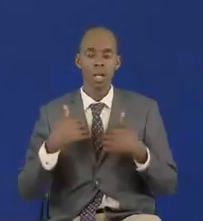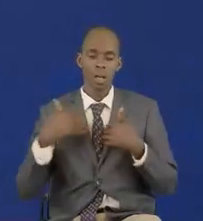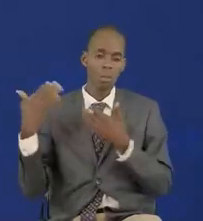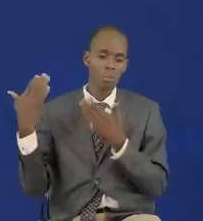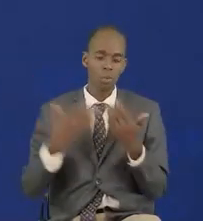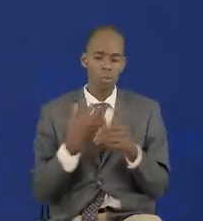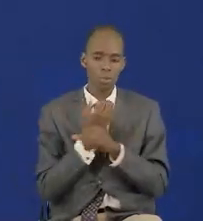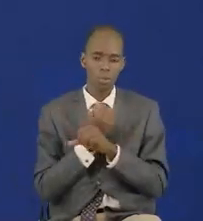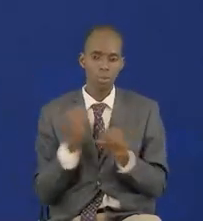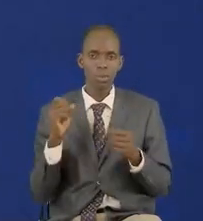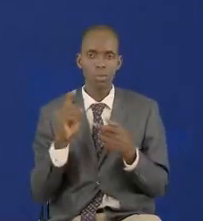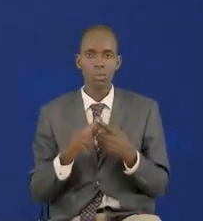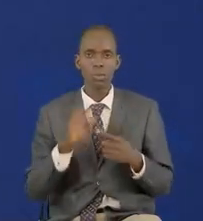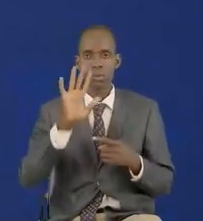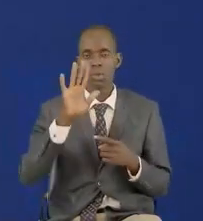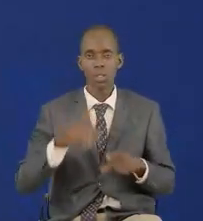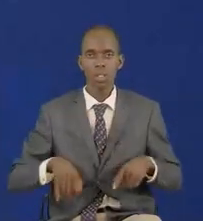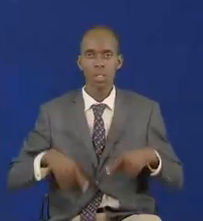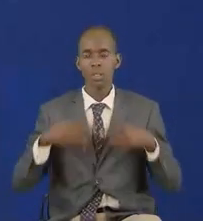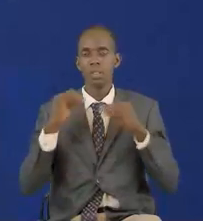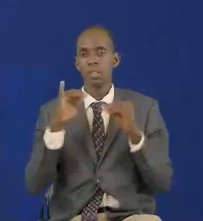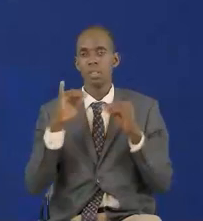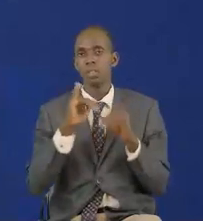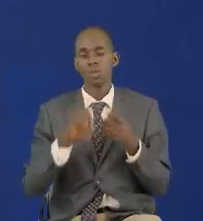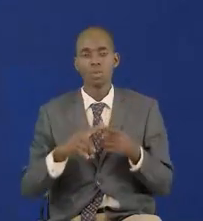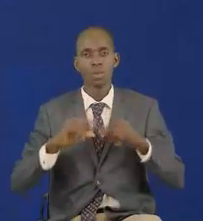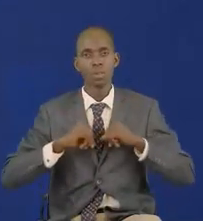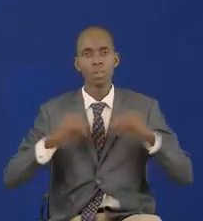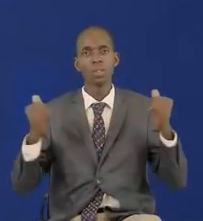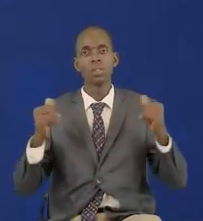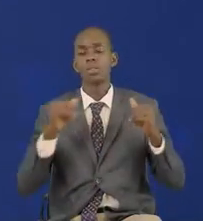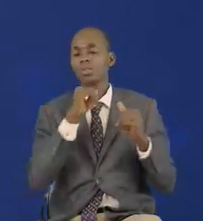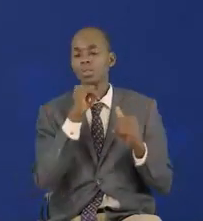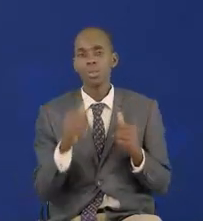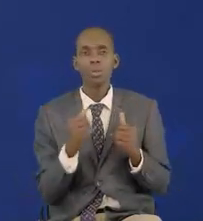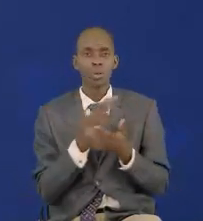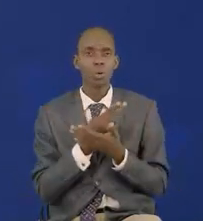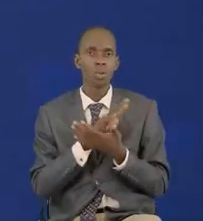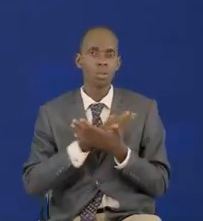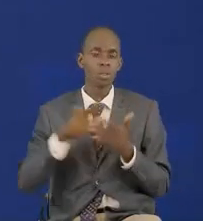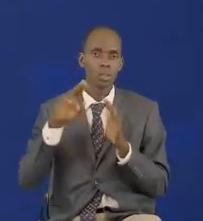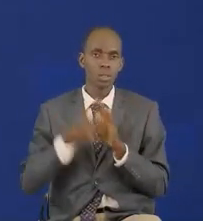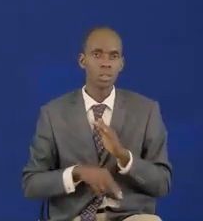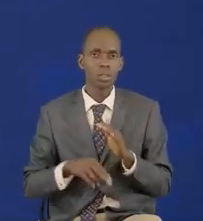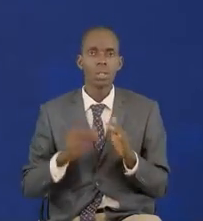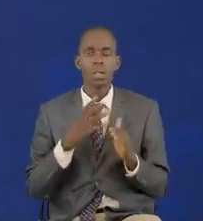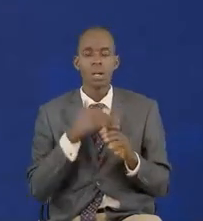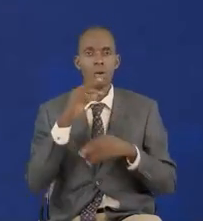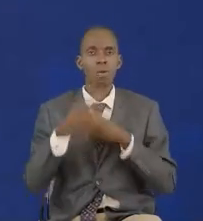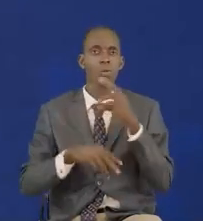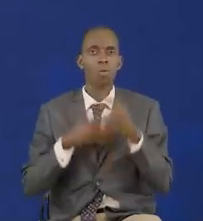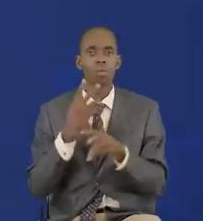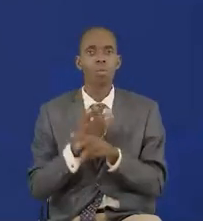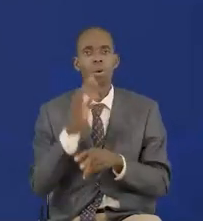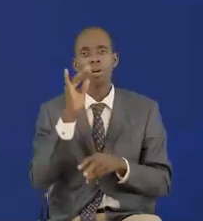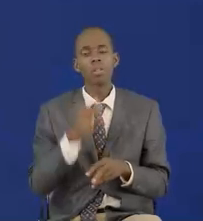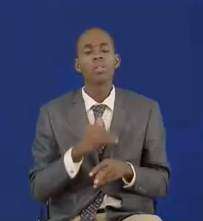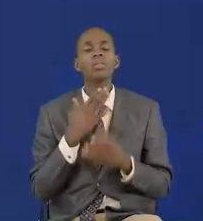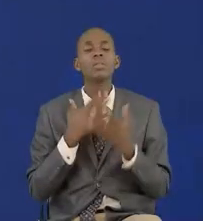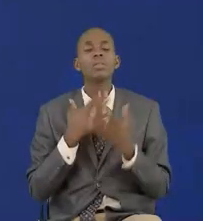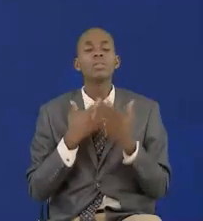personnel que la grâce de Dieu qui m'a amené le salut qui m'enseigne à renoncer à l'impété